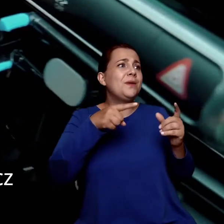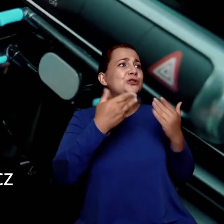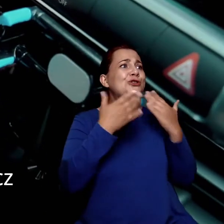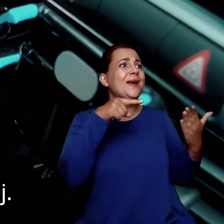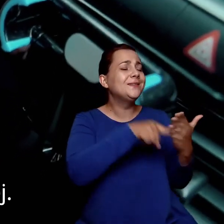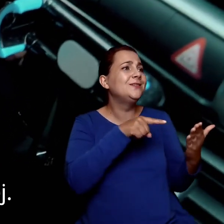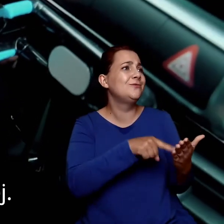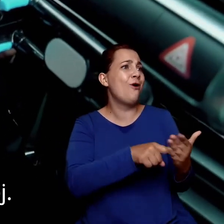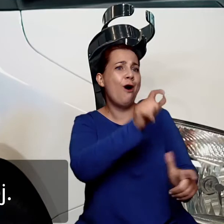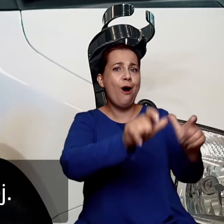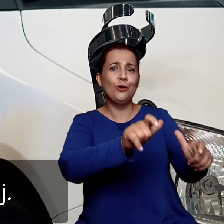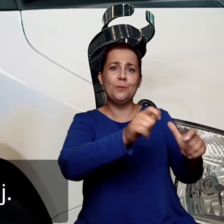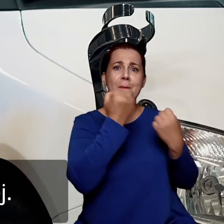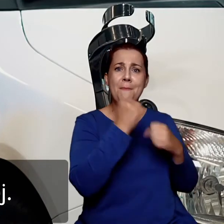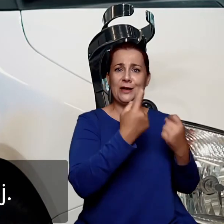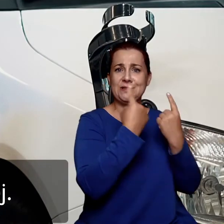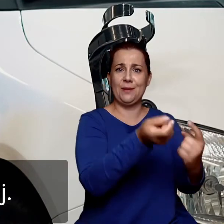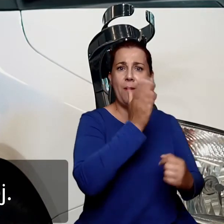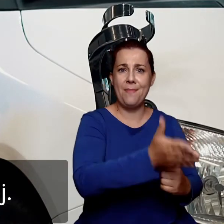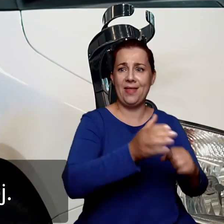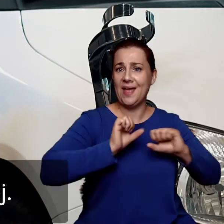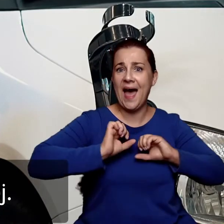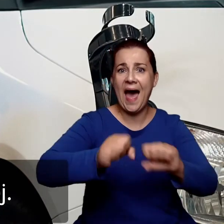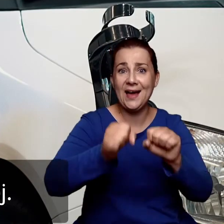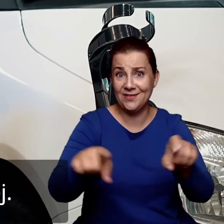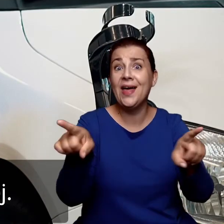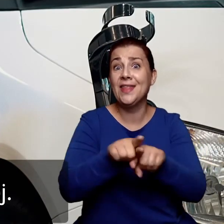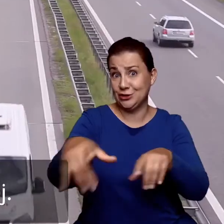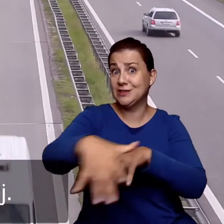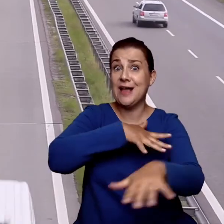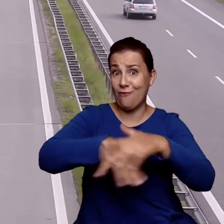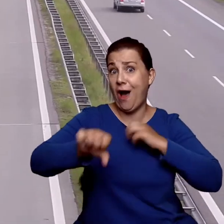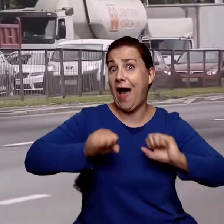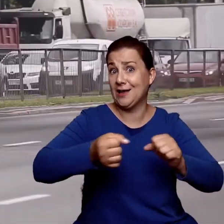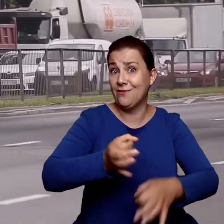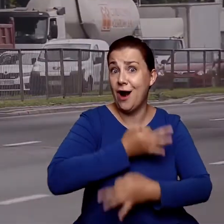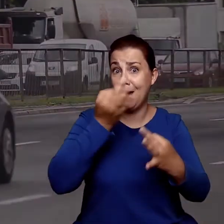samodzielności, aktywności, również tej aktywności zawodowej.